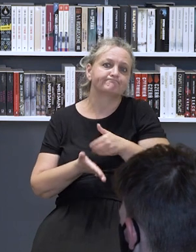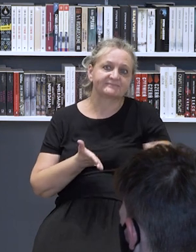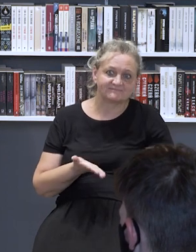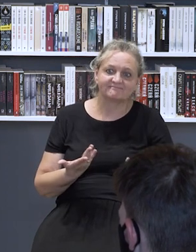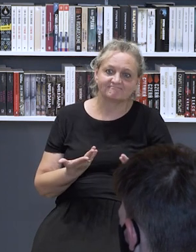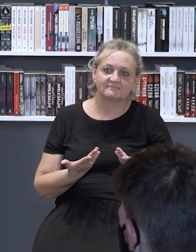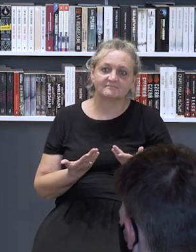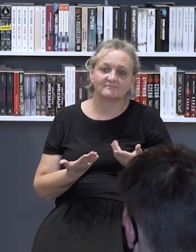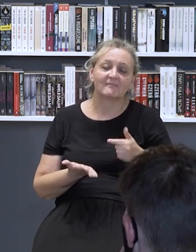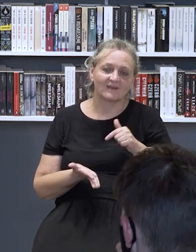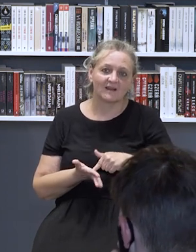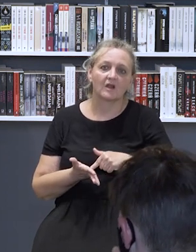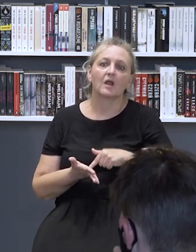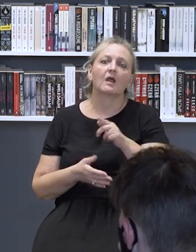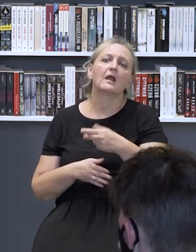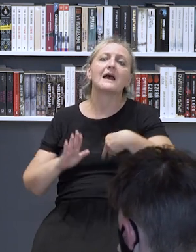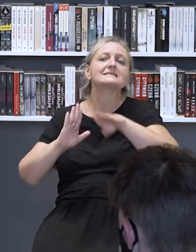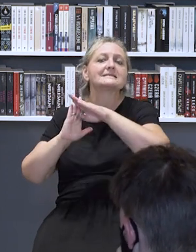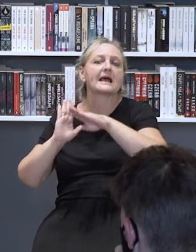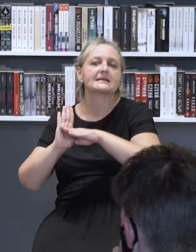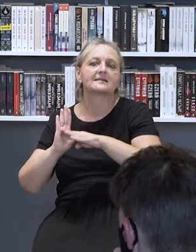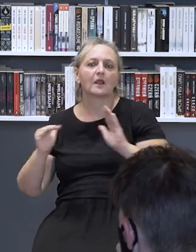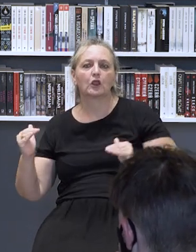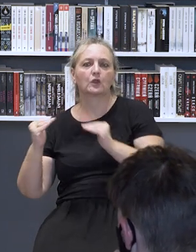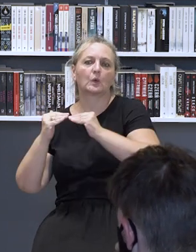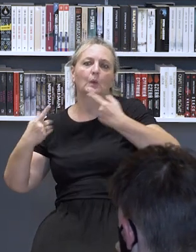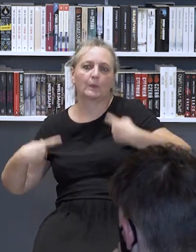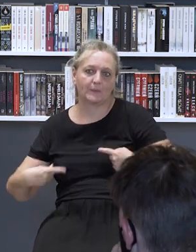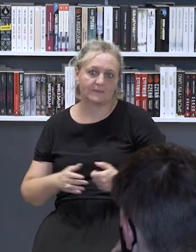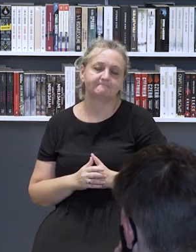odrzucony ze względów czysto regulaminowych i formalnych.